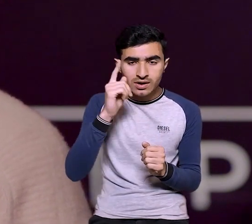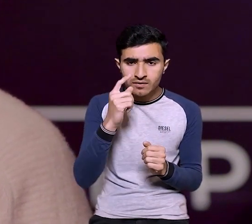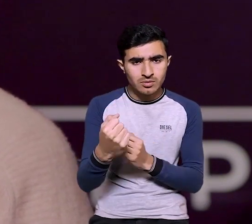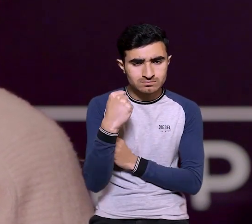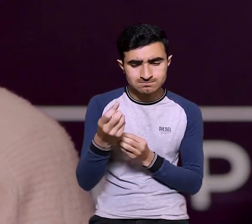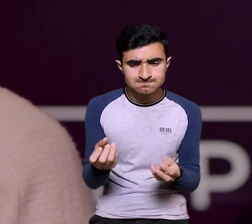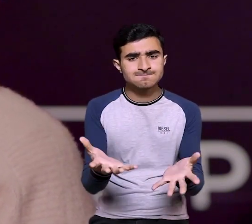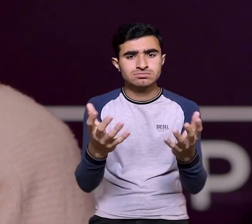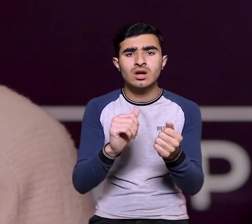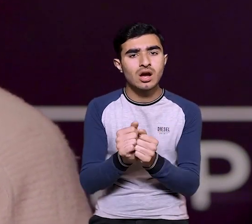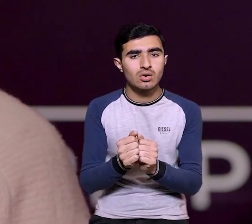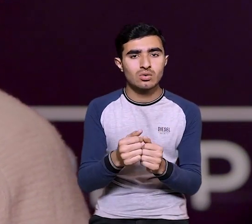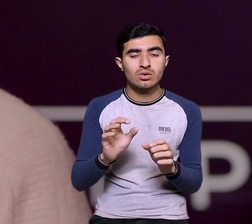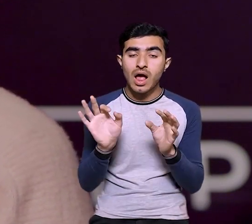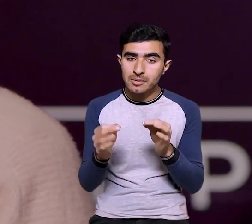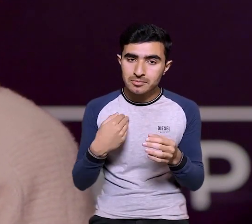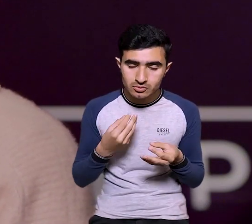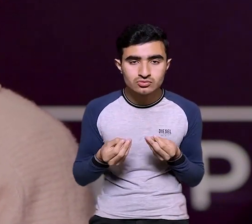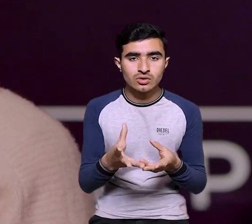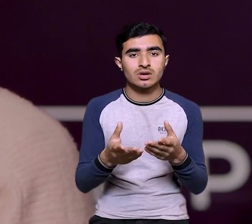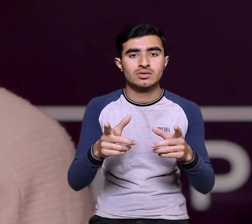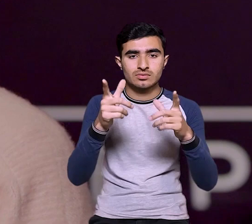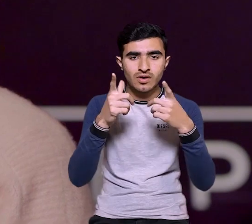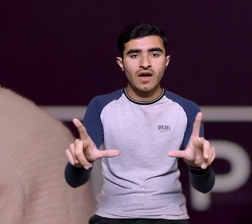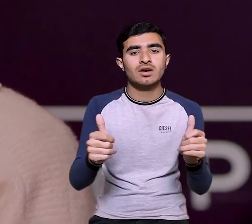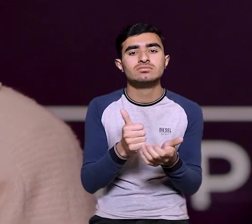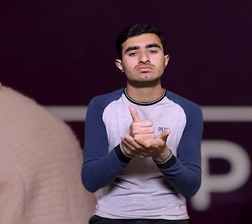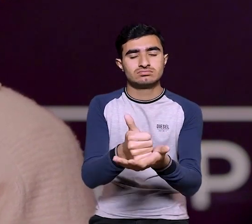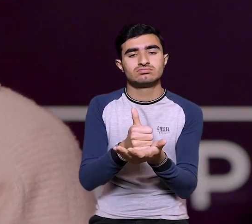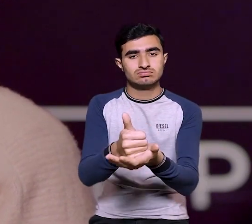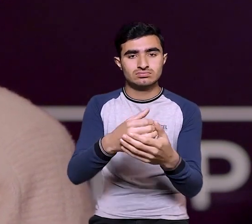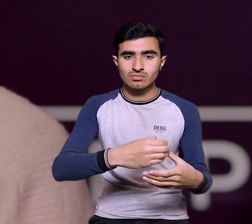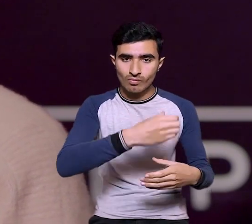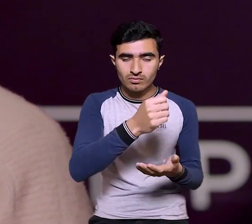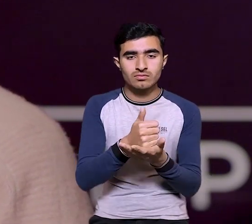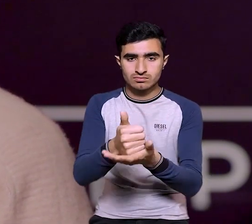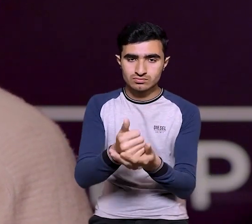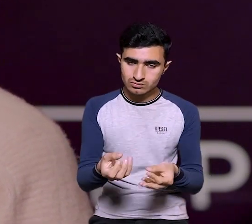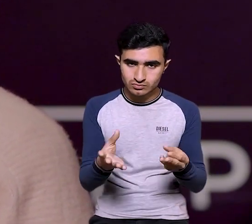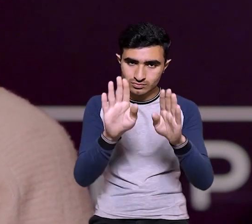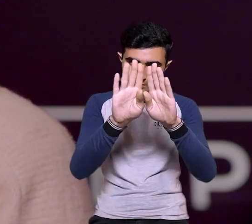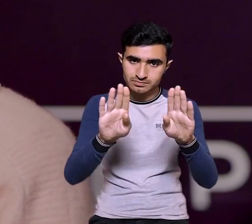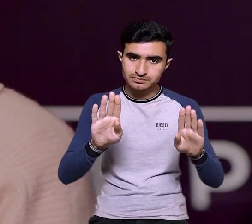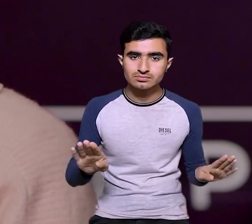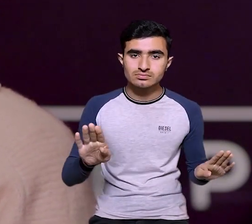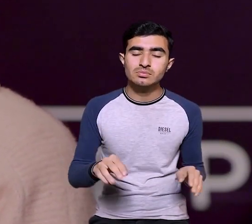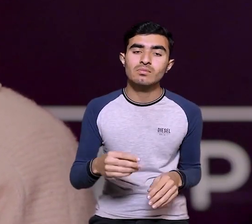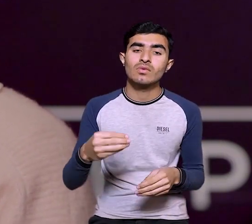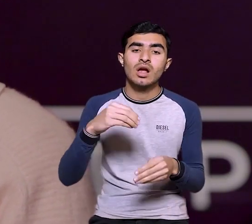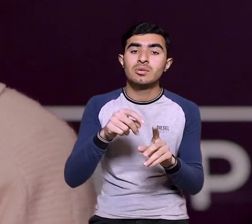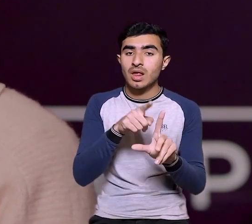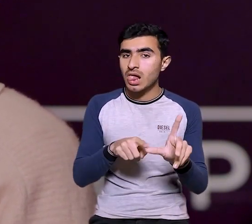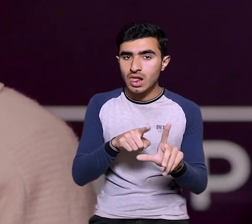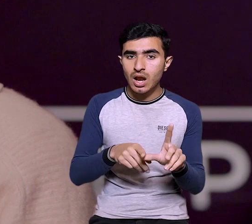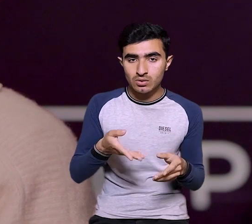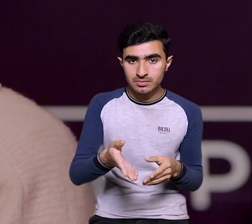वुमेन चेंबर की, लाहौर की. ये अब इस वक्त होने जा रही है इस साल. दिस विल बी द 10th अवार्ड सेरेमनी.